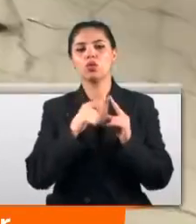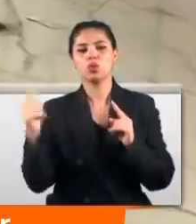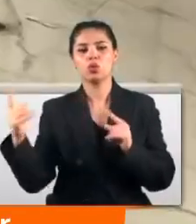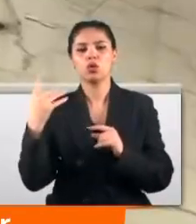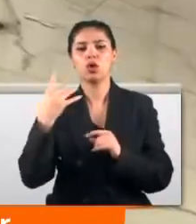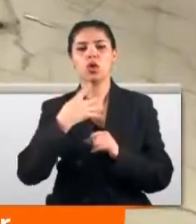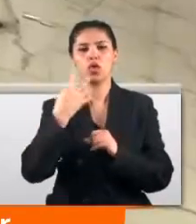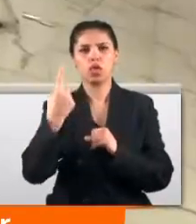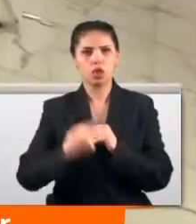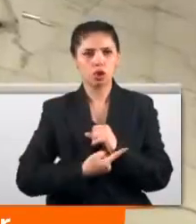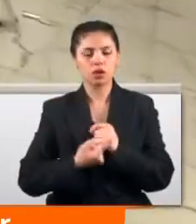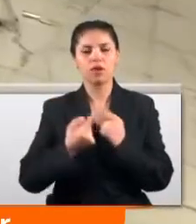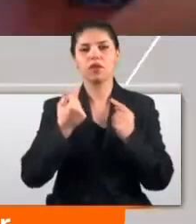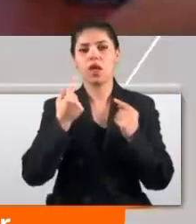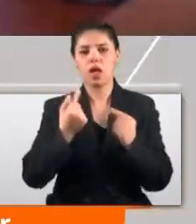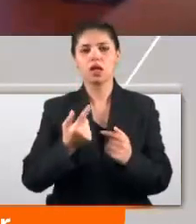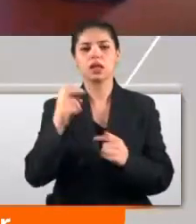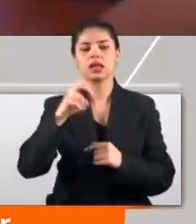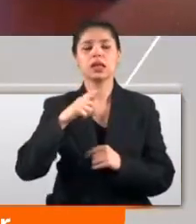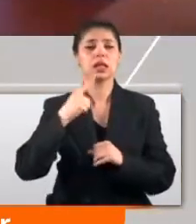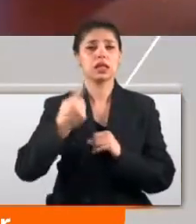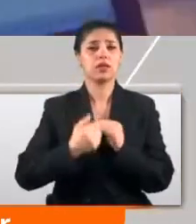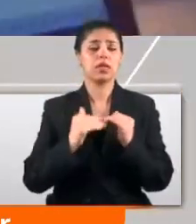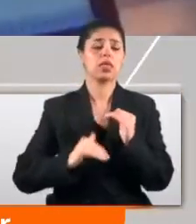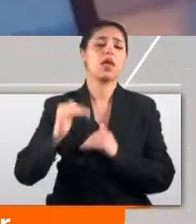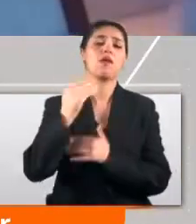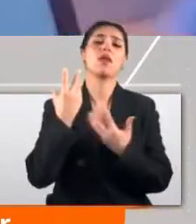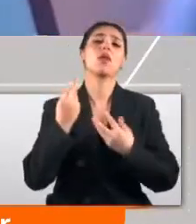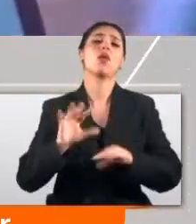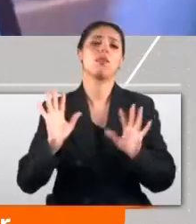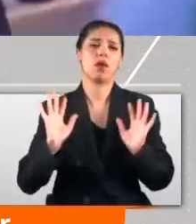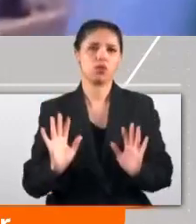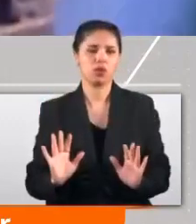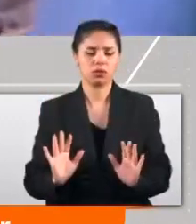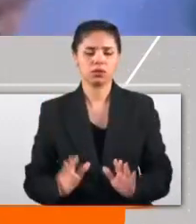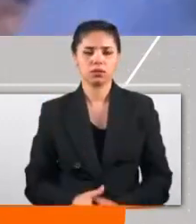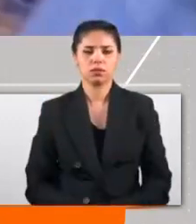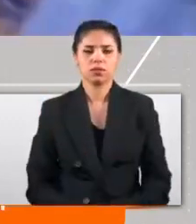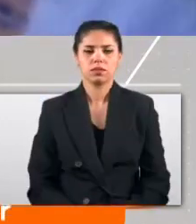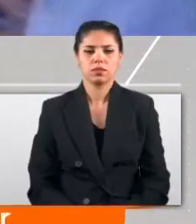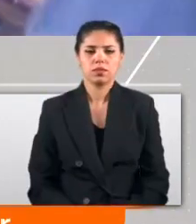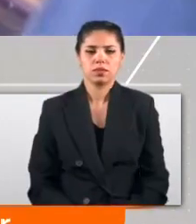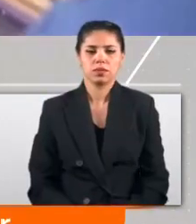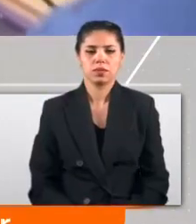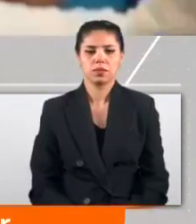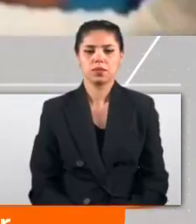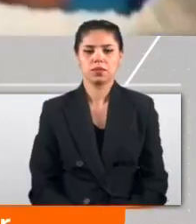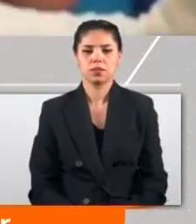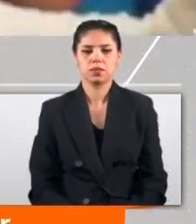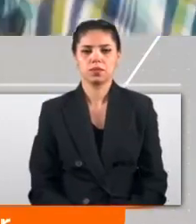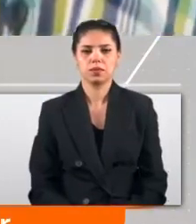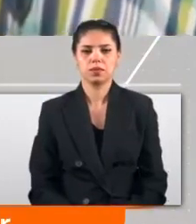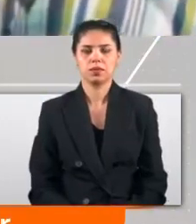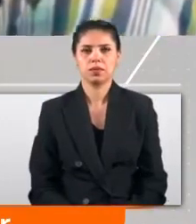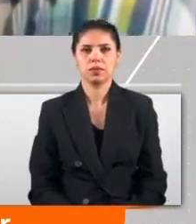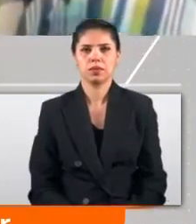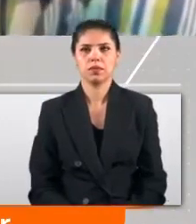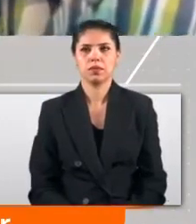8 haftadan fazla olmayacak. Belirlenen okullara dönük başvuru olanakları gelecek haftadan itibaren